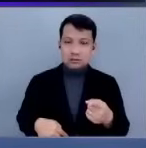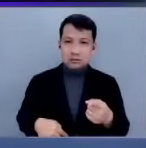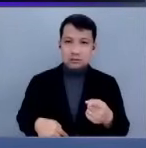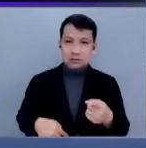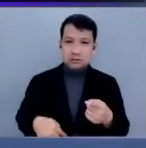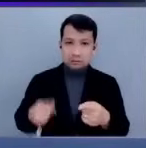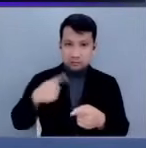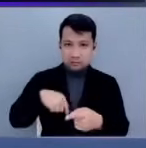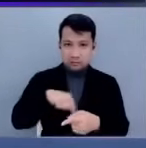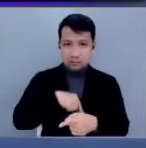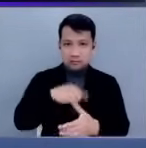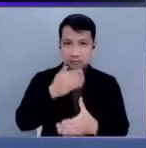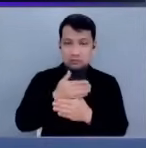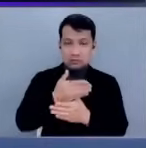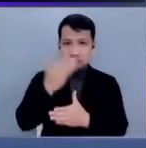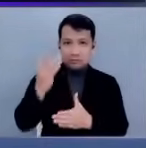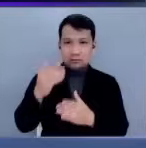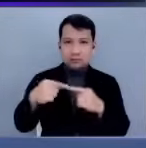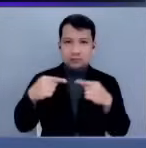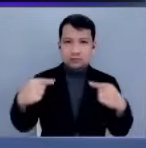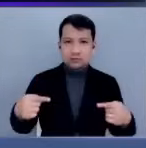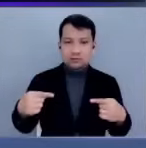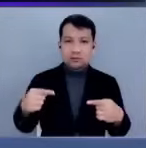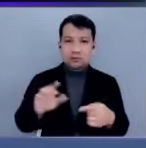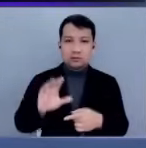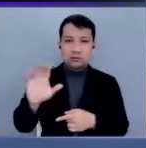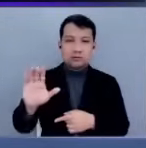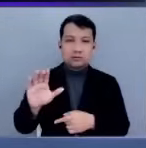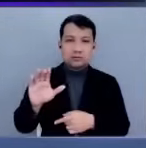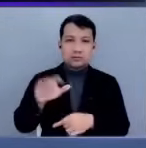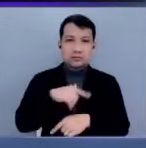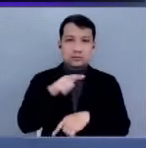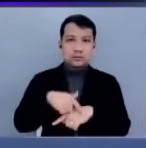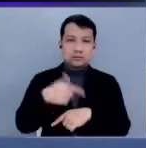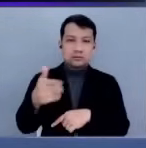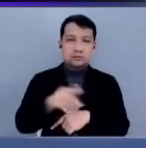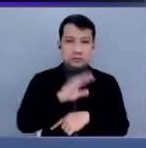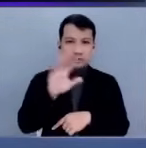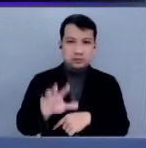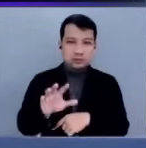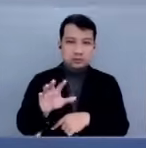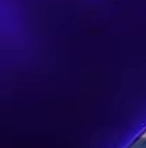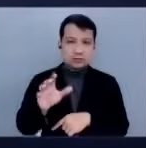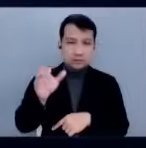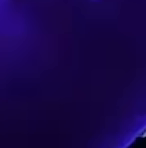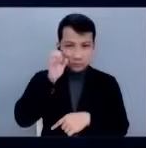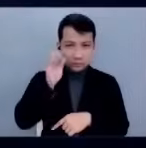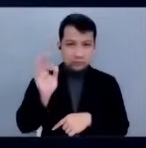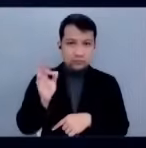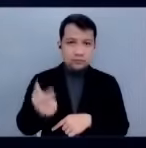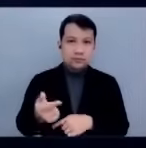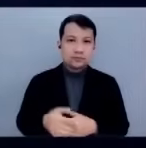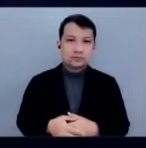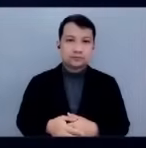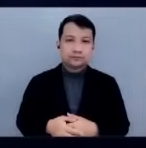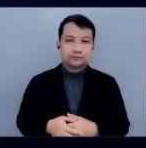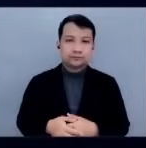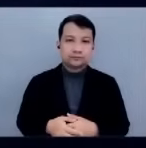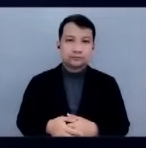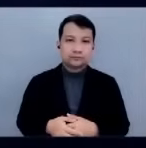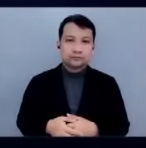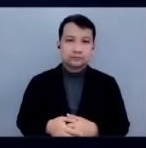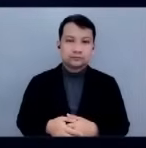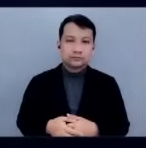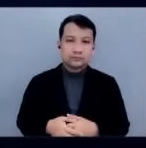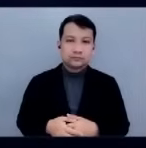manggulo sa pinag-aagawang teritoryo. Nasa frontline ng balitang yan si Elaine Folhencio. The Philippines plans to stage a conflict